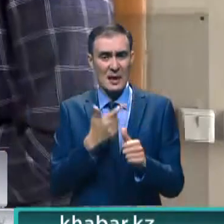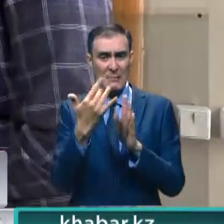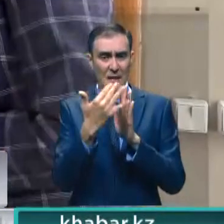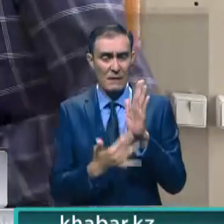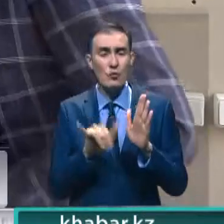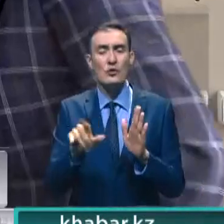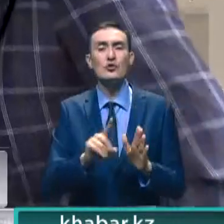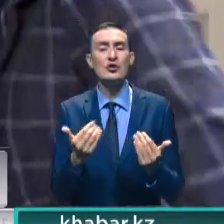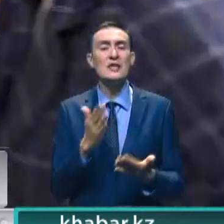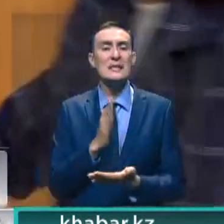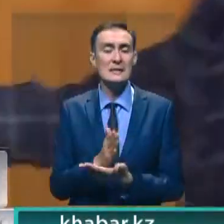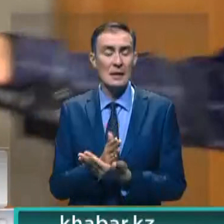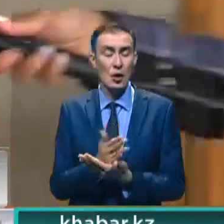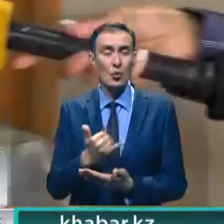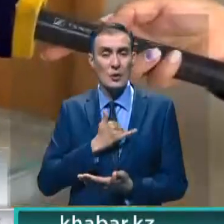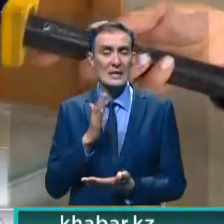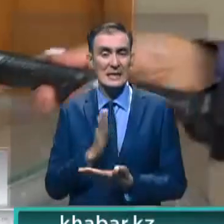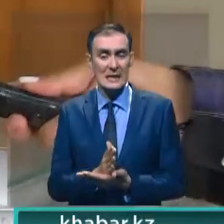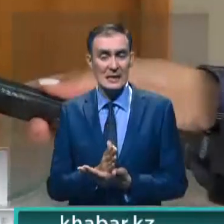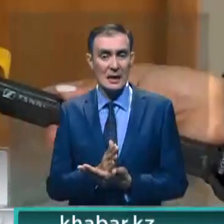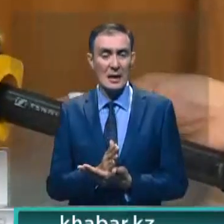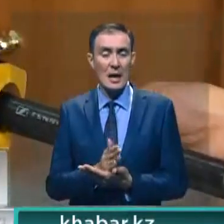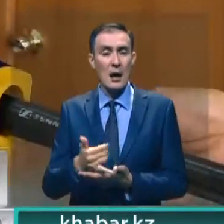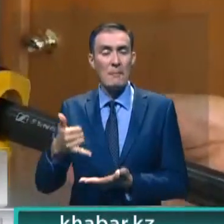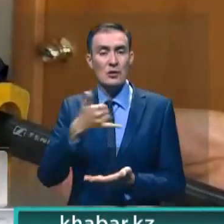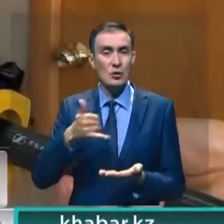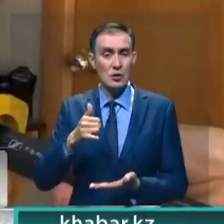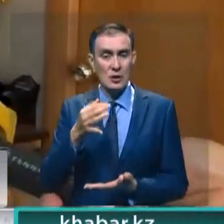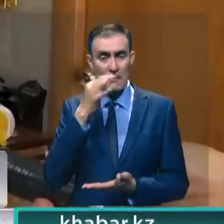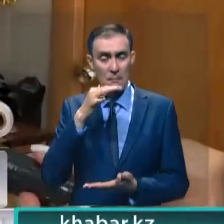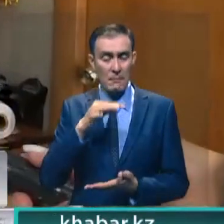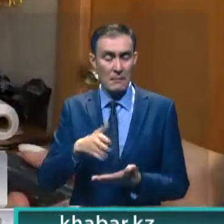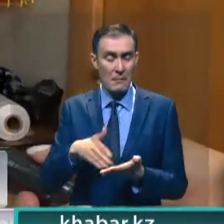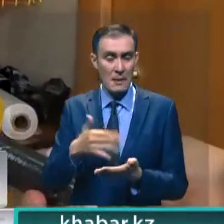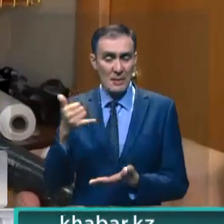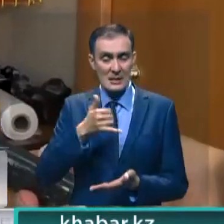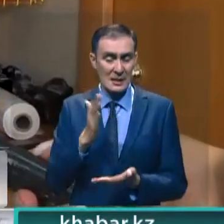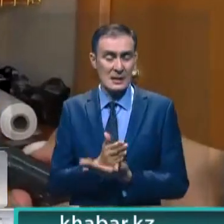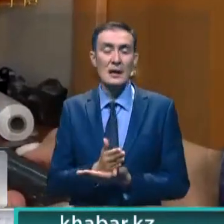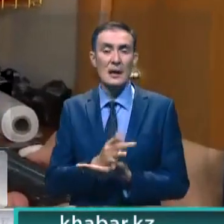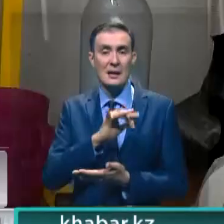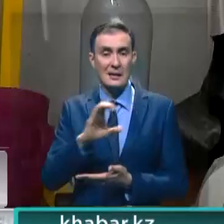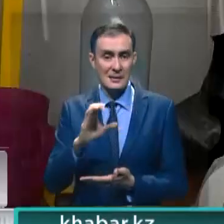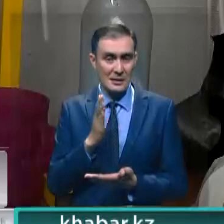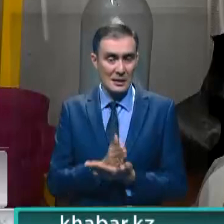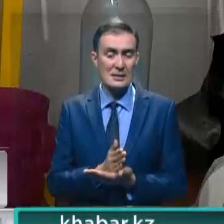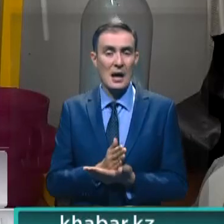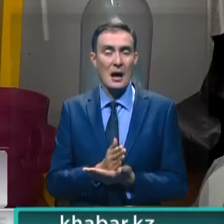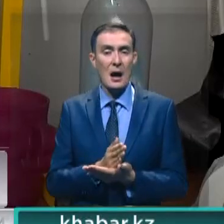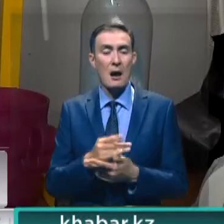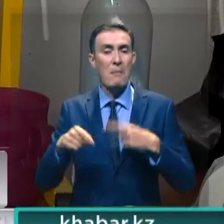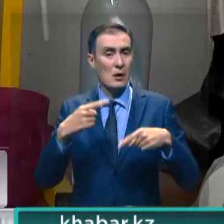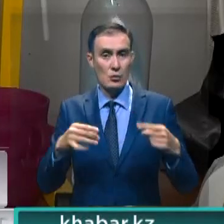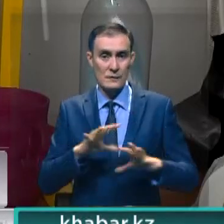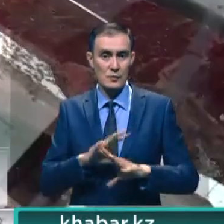сейчас у вас есть в наличии? В наличии у нас есть подсолнечное масло, потом рис, макароны,